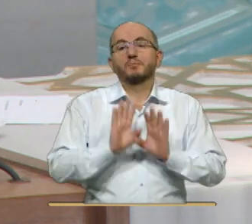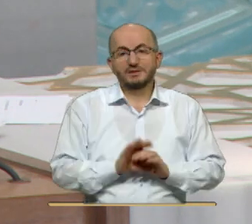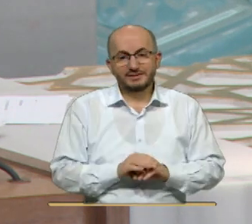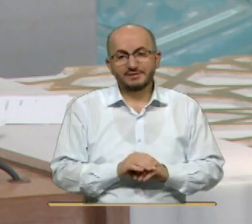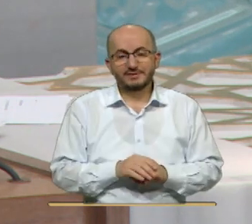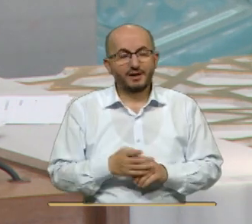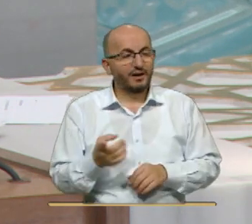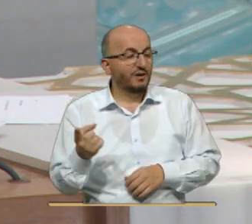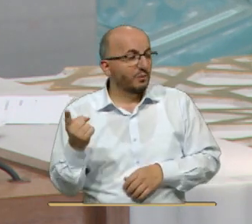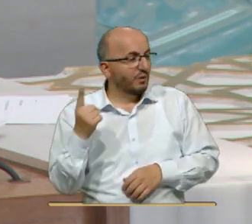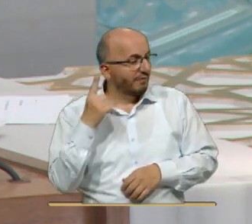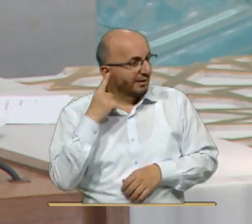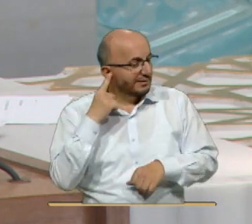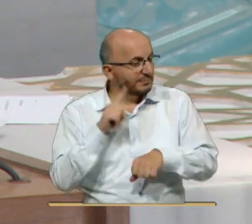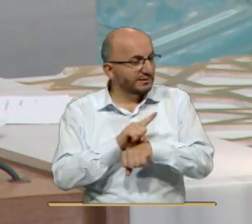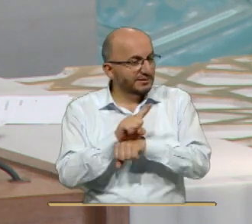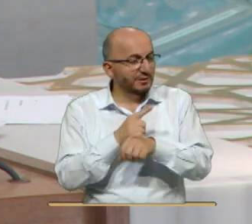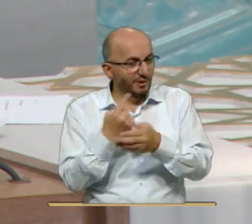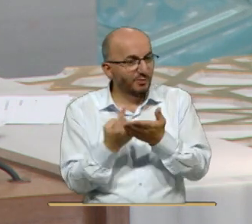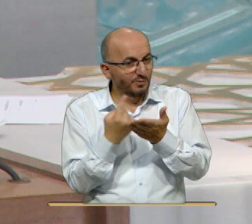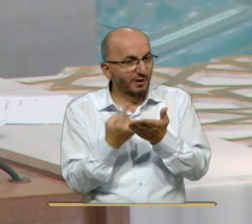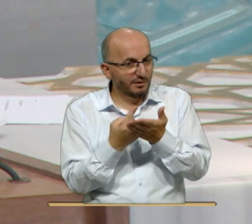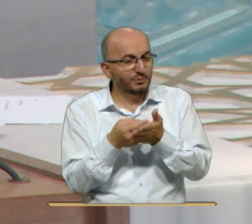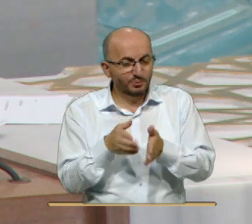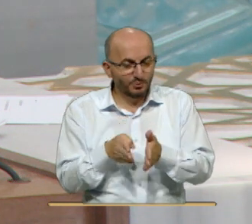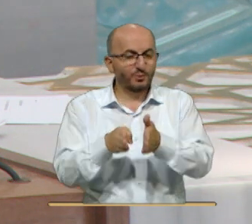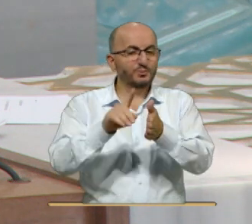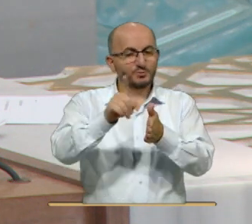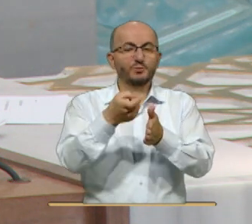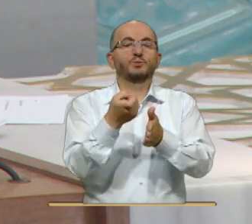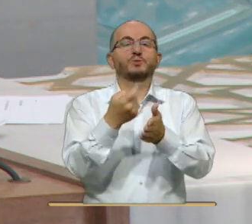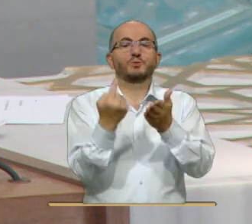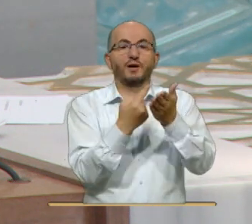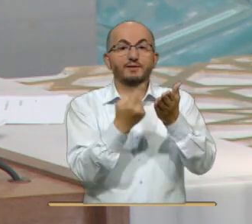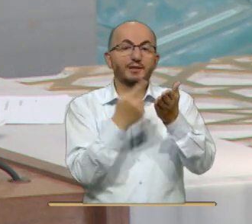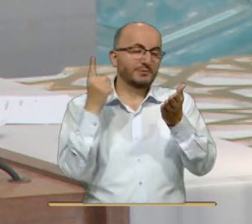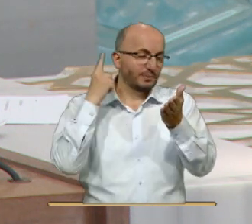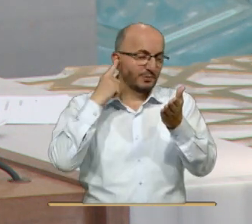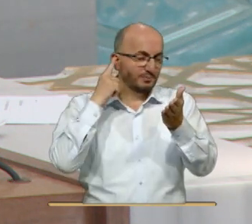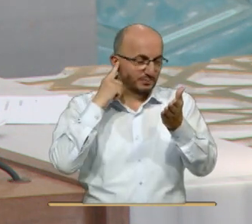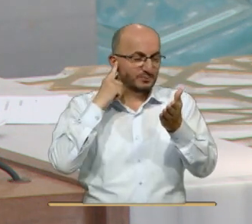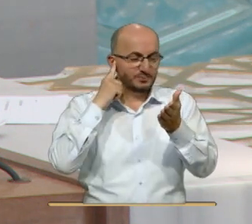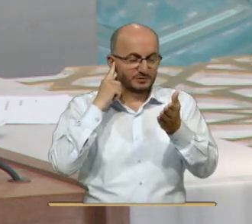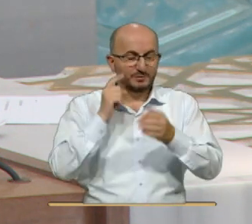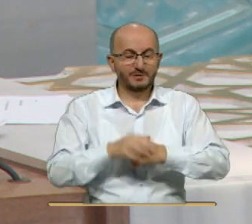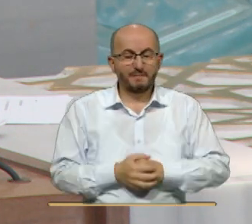Ona kulak verdiğimizde yolumuzu buluruz. Kur'an-ı Kerim'e kulak verdiğimizde yolumuzu